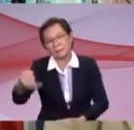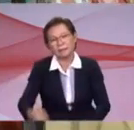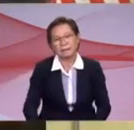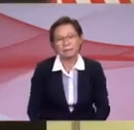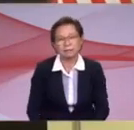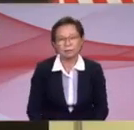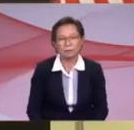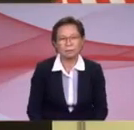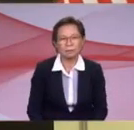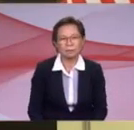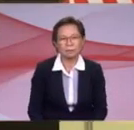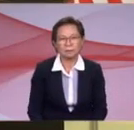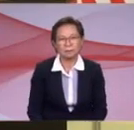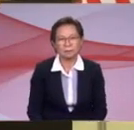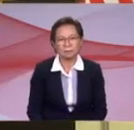Okey,